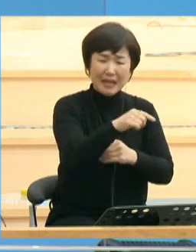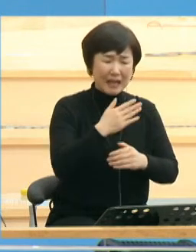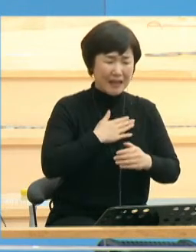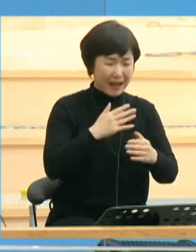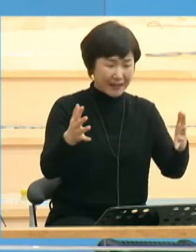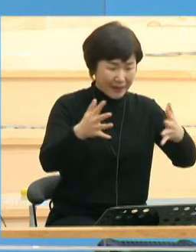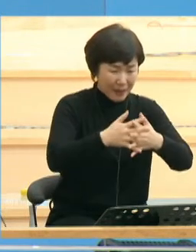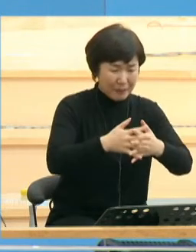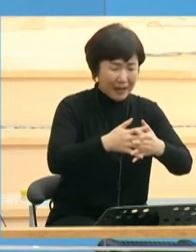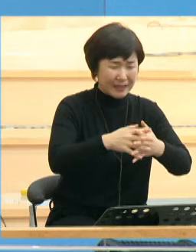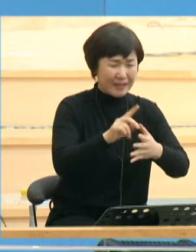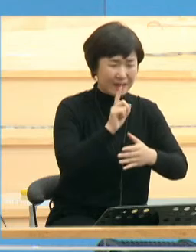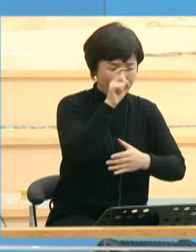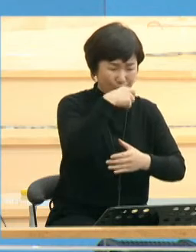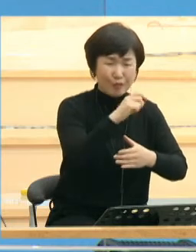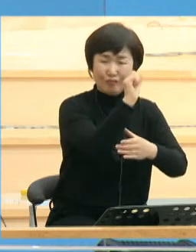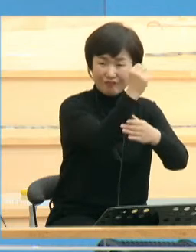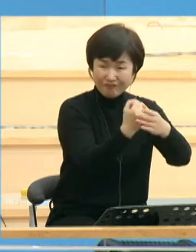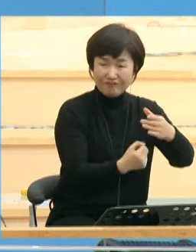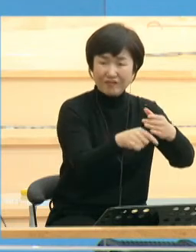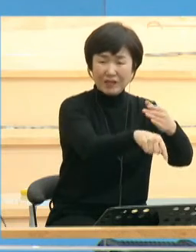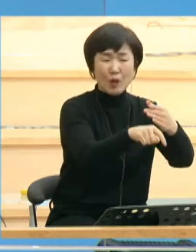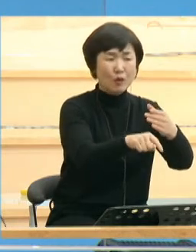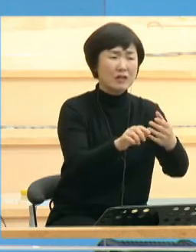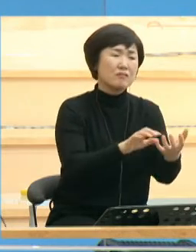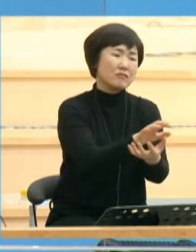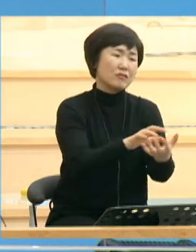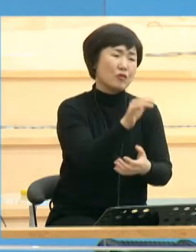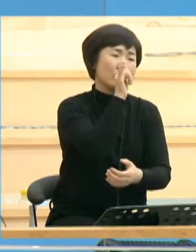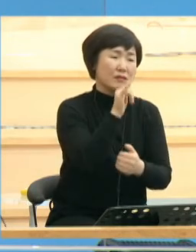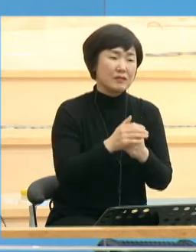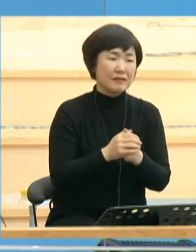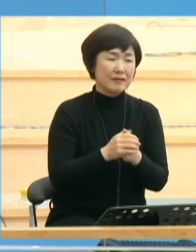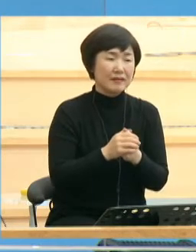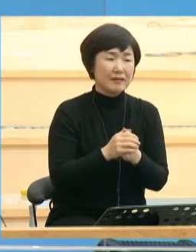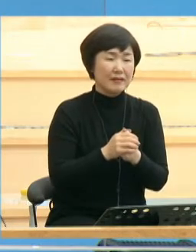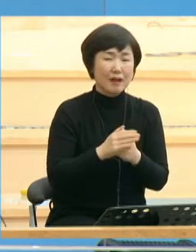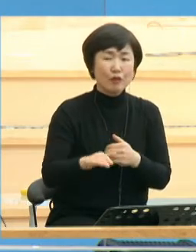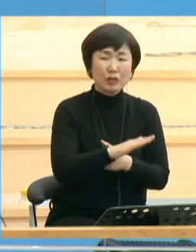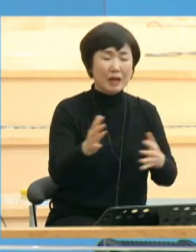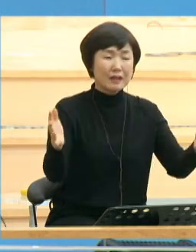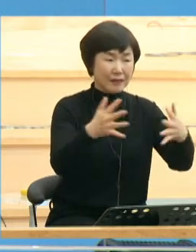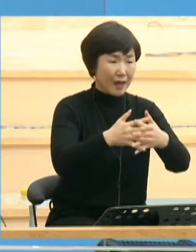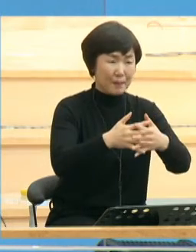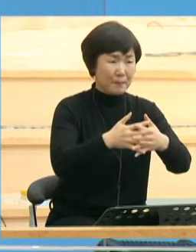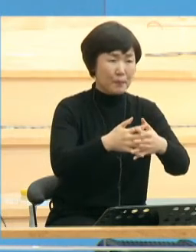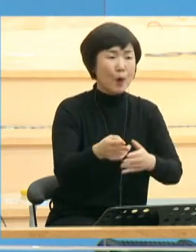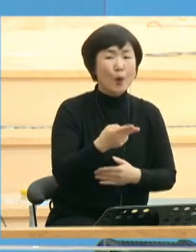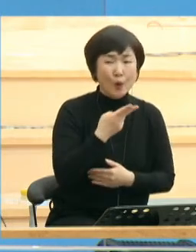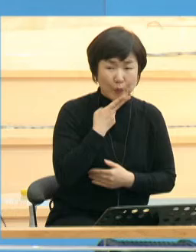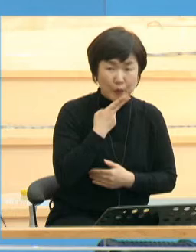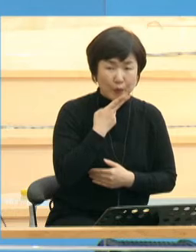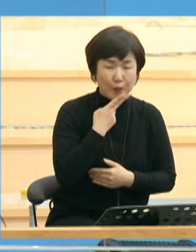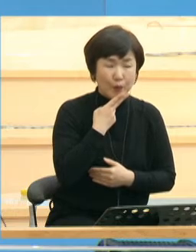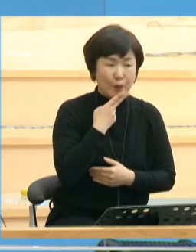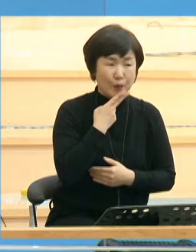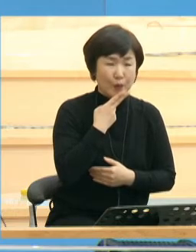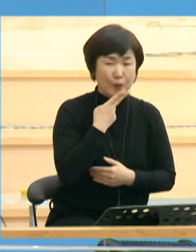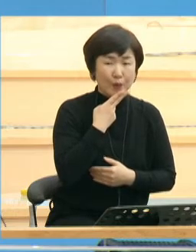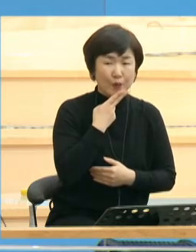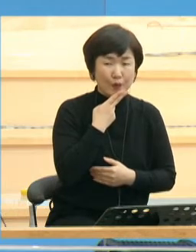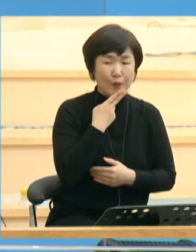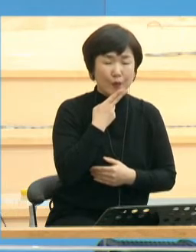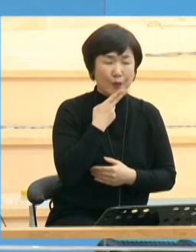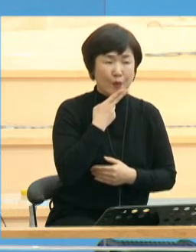타협안 거기에 막 딩굴고 있는거예요 여러분 우리가 타협하지 안테 정말로 타협해야 지나는